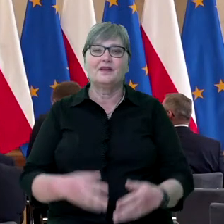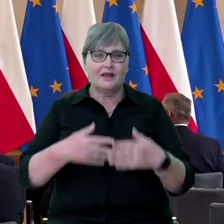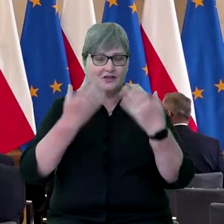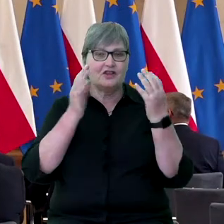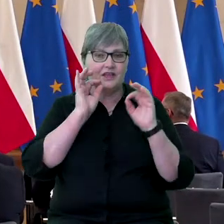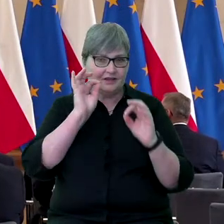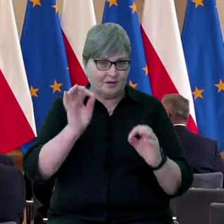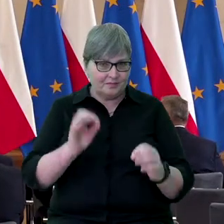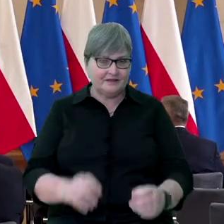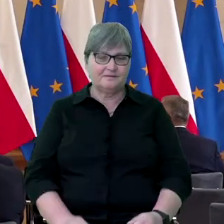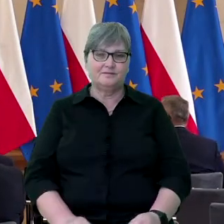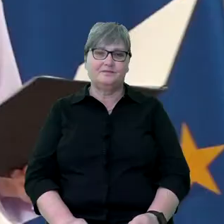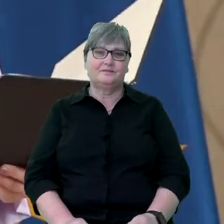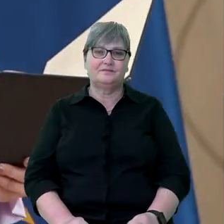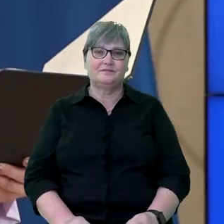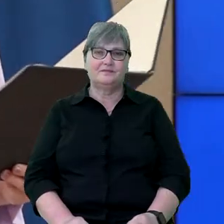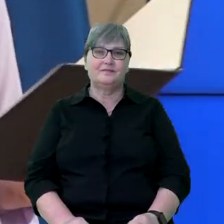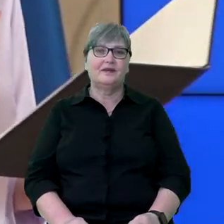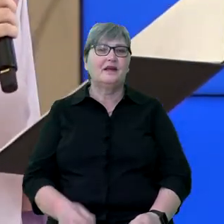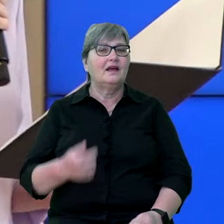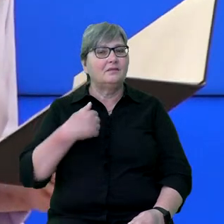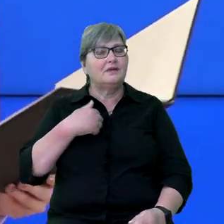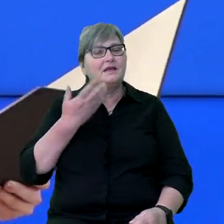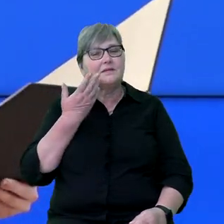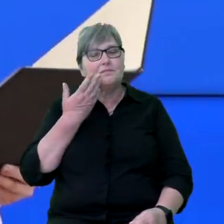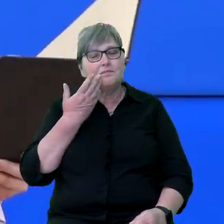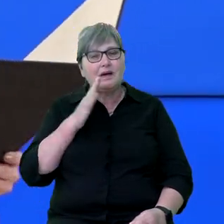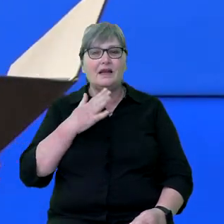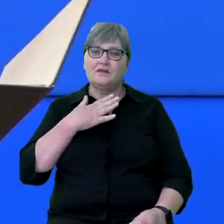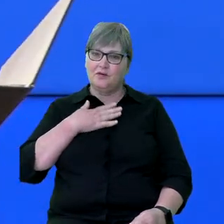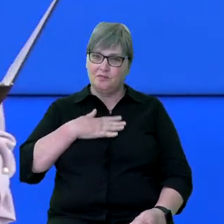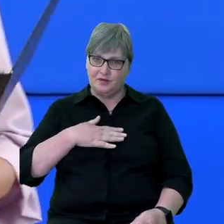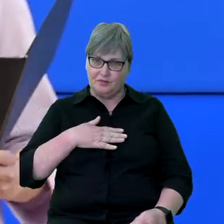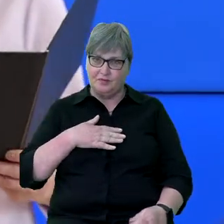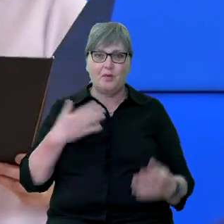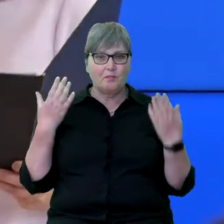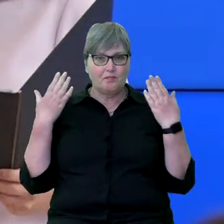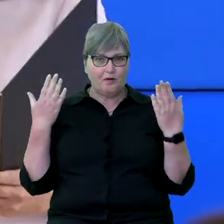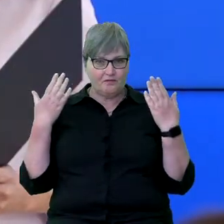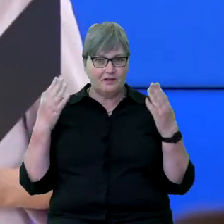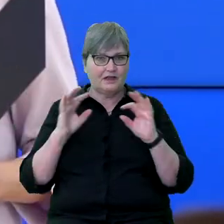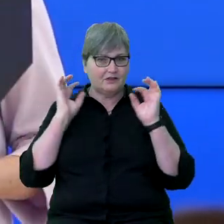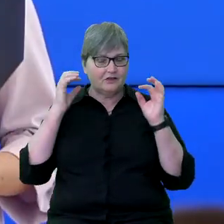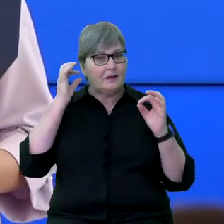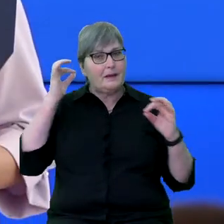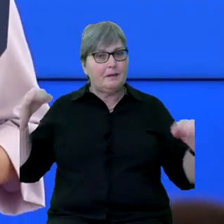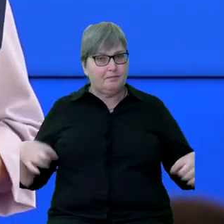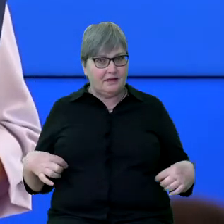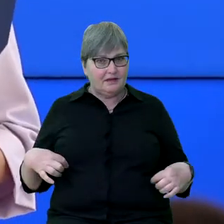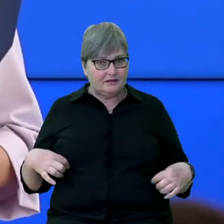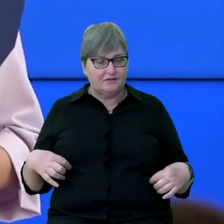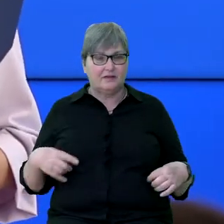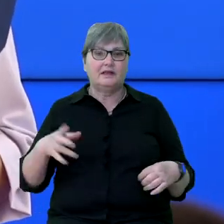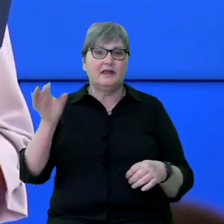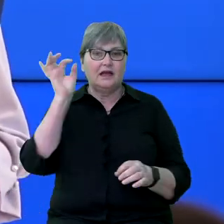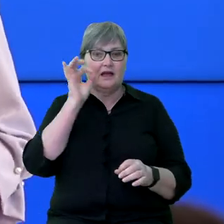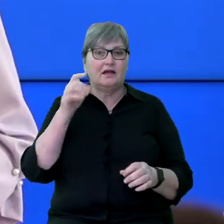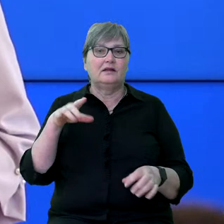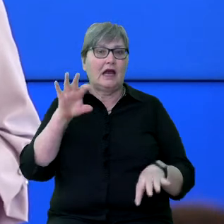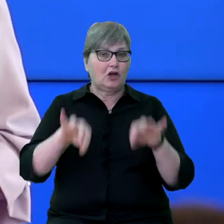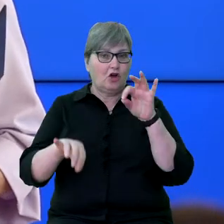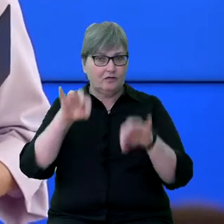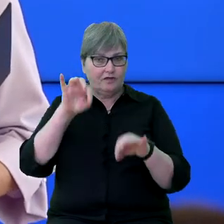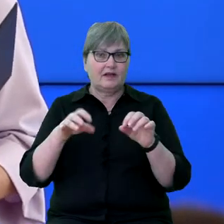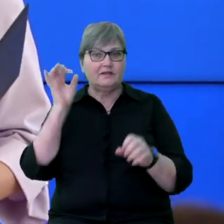Dzień dobry Państwu. Jest mi niezmiernie pomiło powitać Państwa na konferencji z okazji stulecia służby cywilnej w